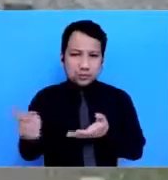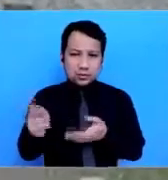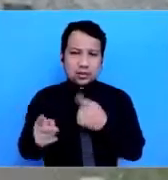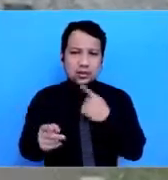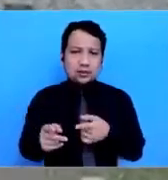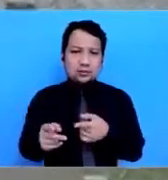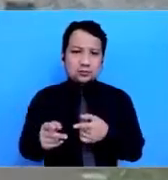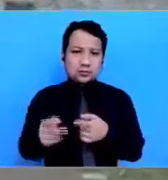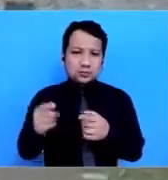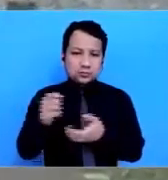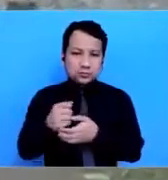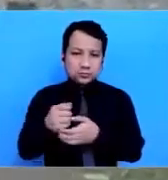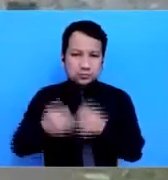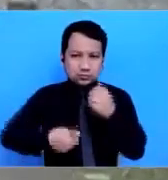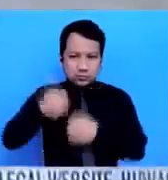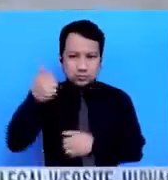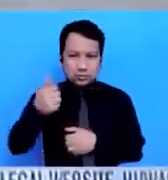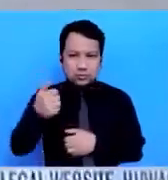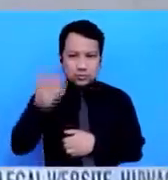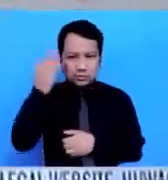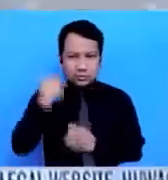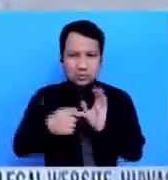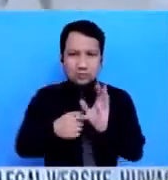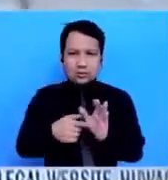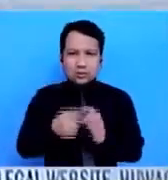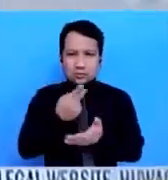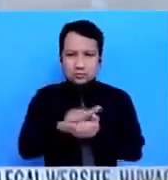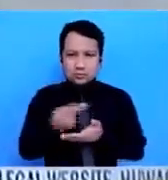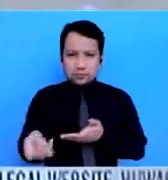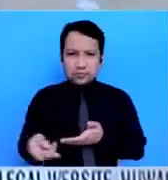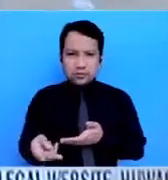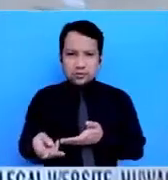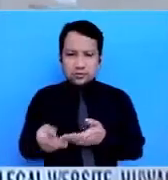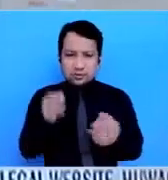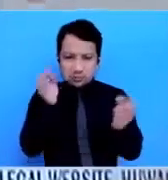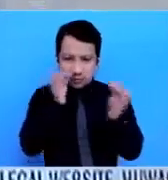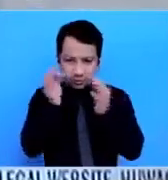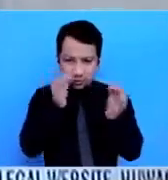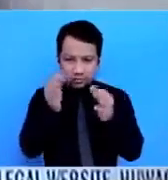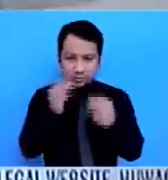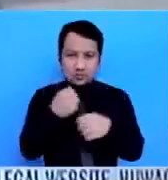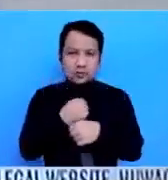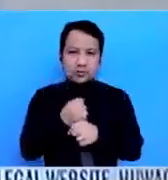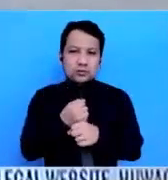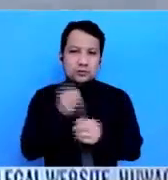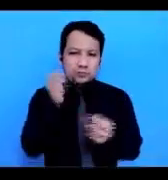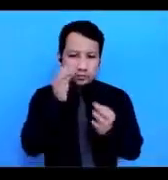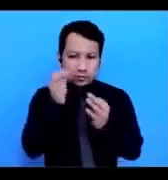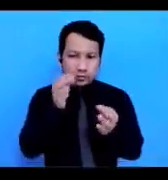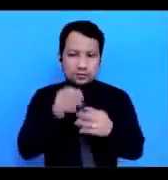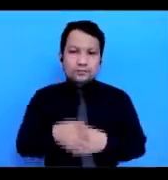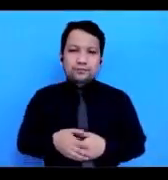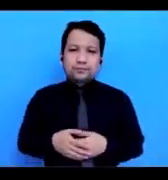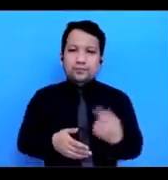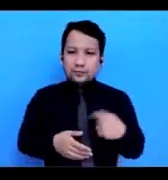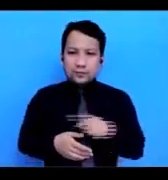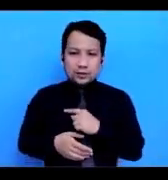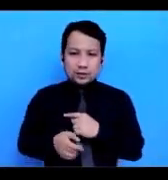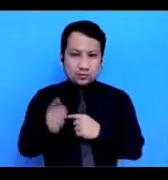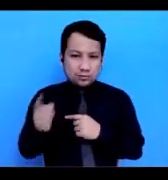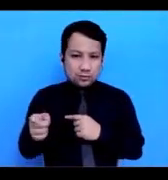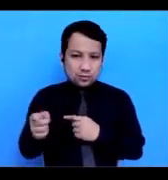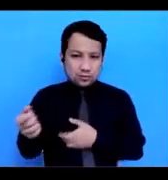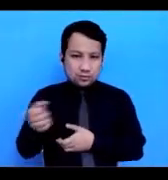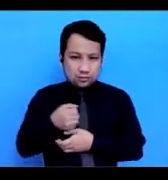Kaya ang management ng arena, pinagbintangan umano silang nagchochope o game fixing. Kinatok po kami dun sa